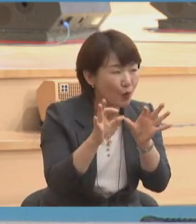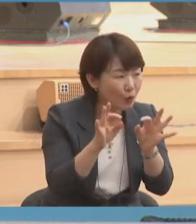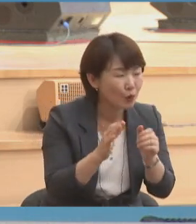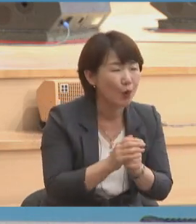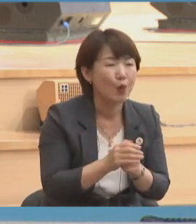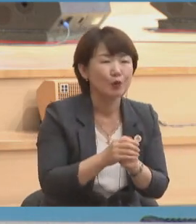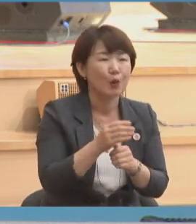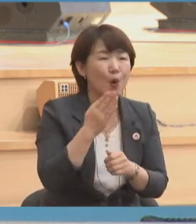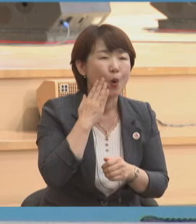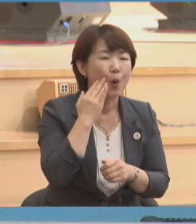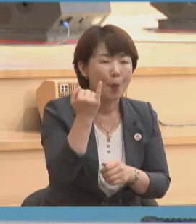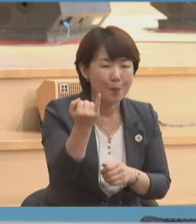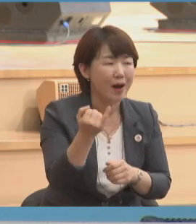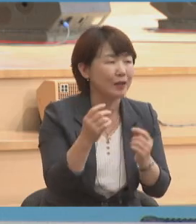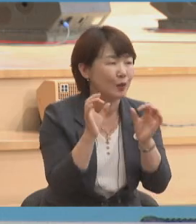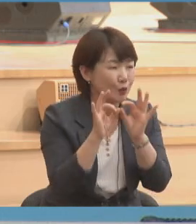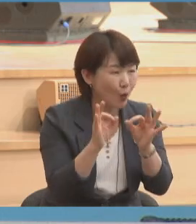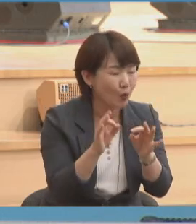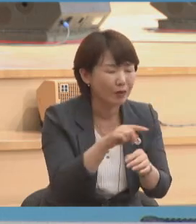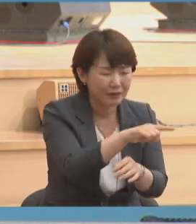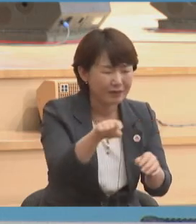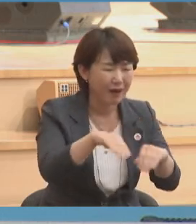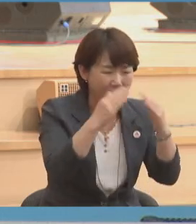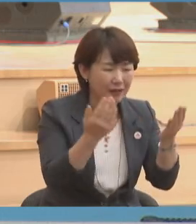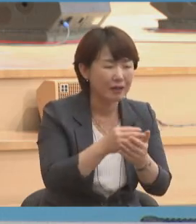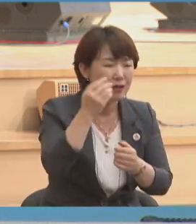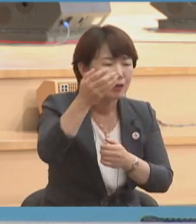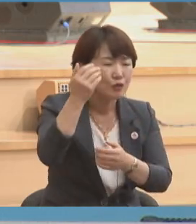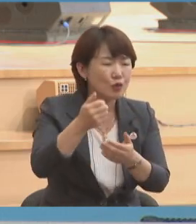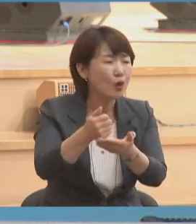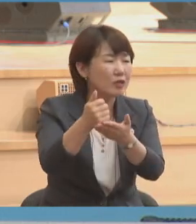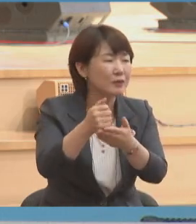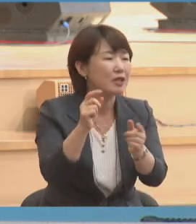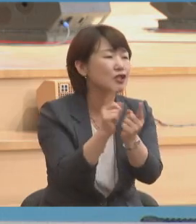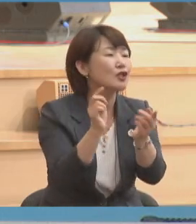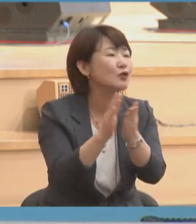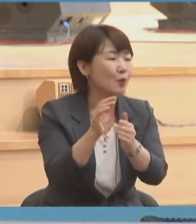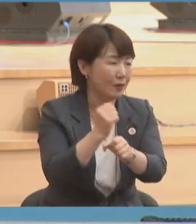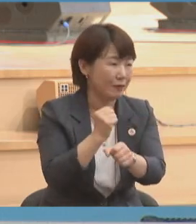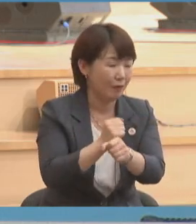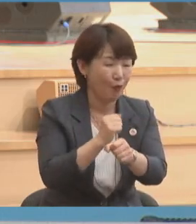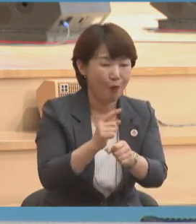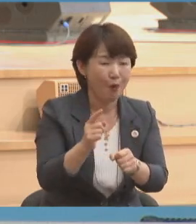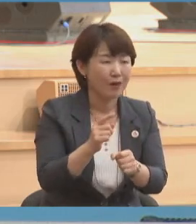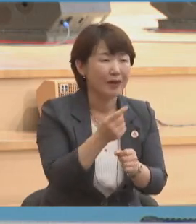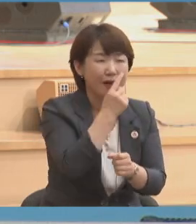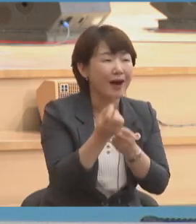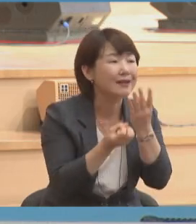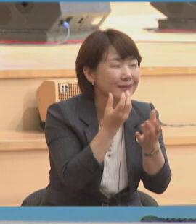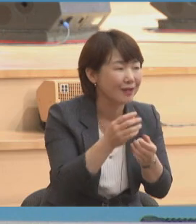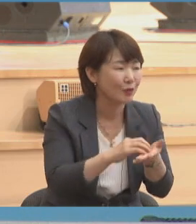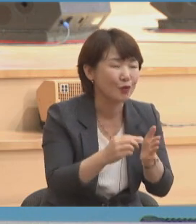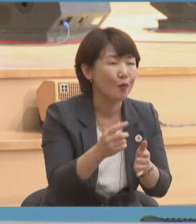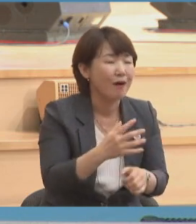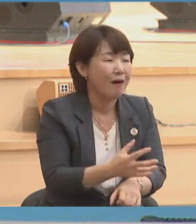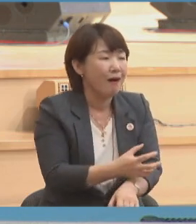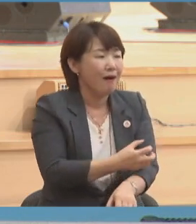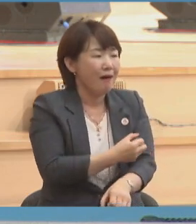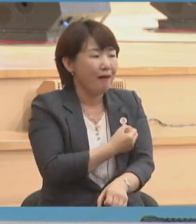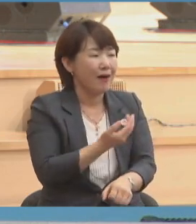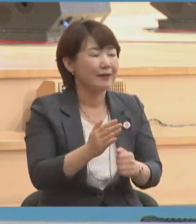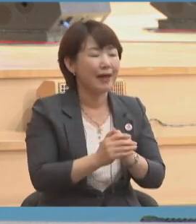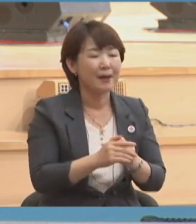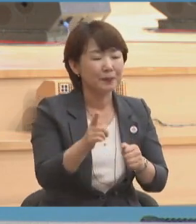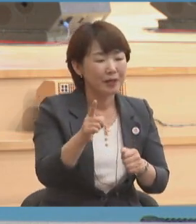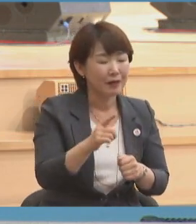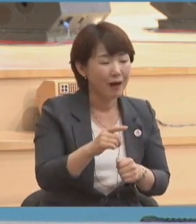성령님이 하셨다고 말할 수밖에 없는 거예요. 막 소름 끼치는 역사 일어났는데, 이분이 특이하게도 머리